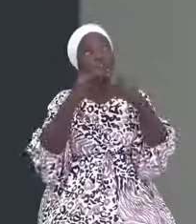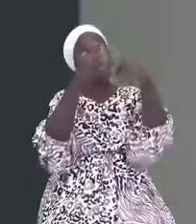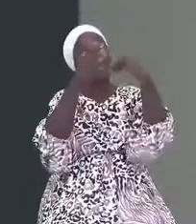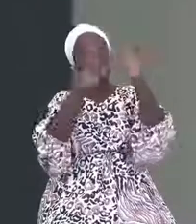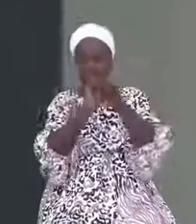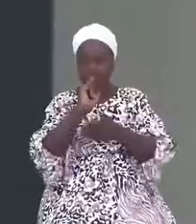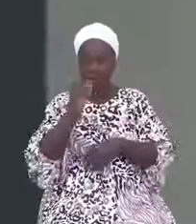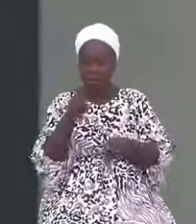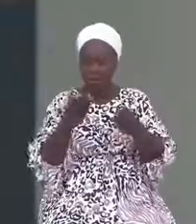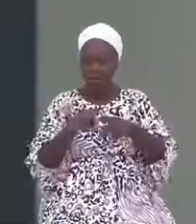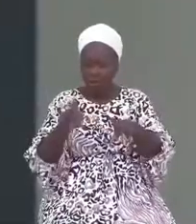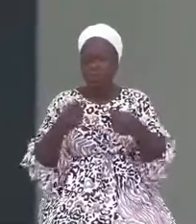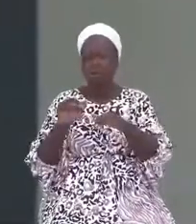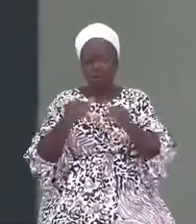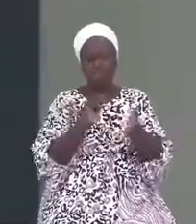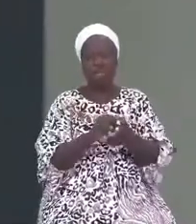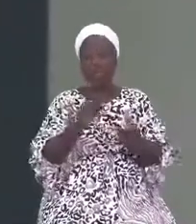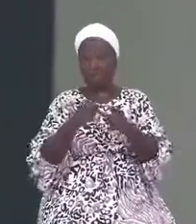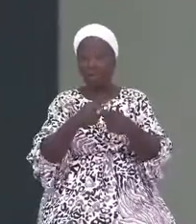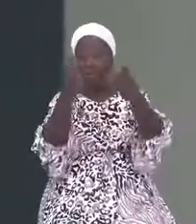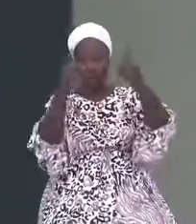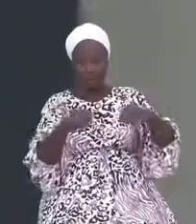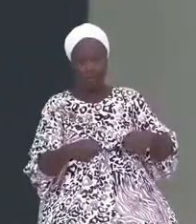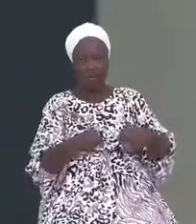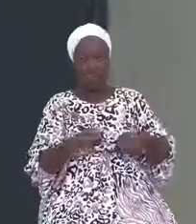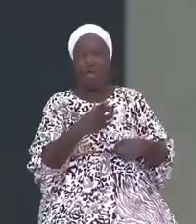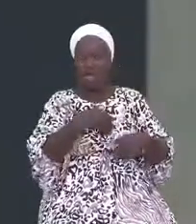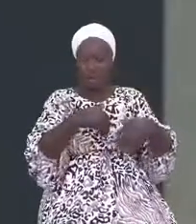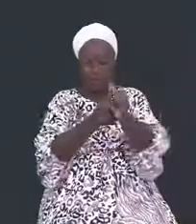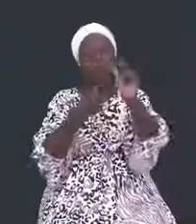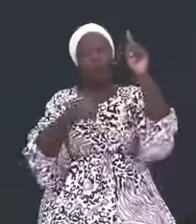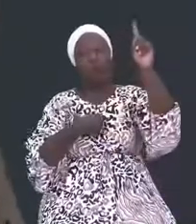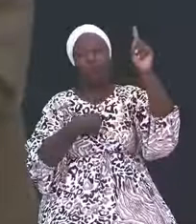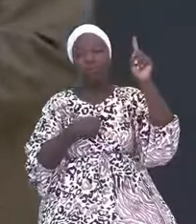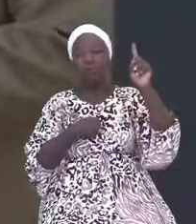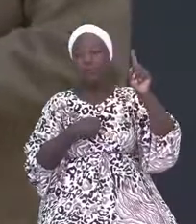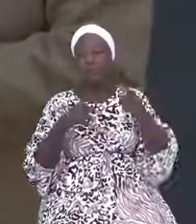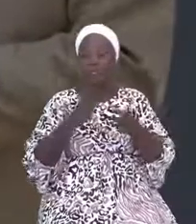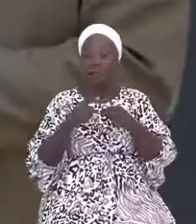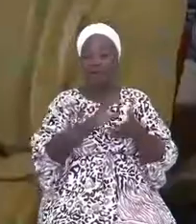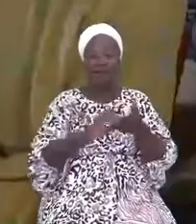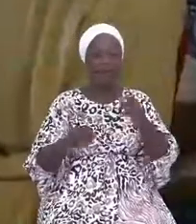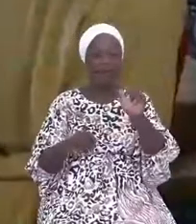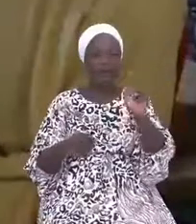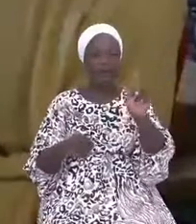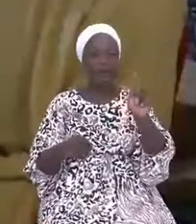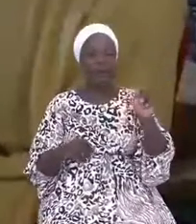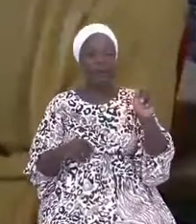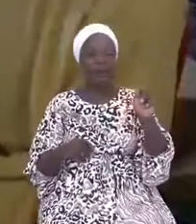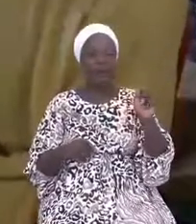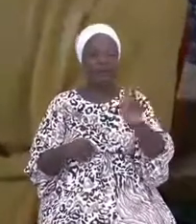aller, non? Fais cela, viens et suis-moi. Verset 21, verset